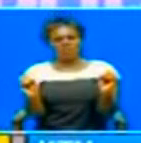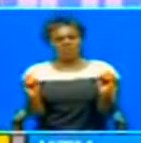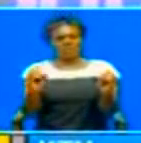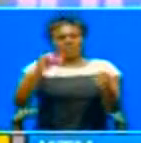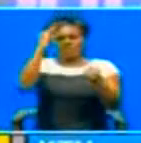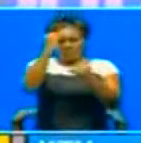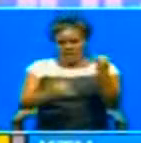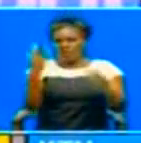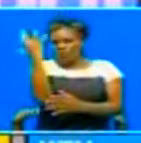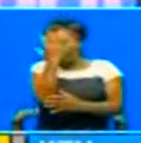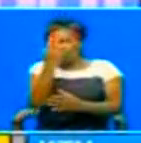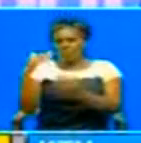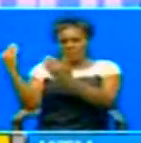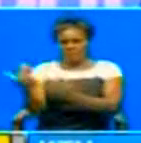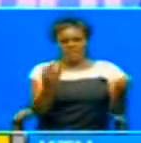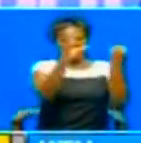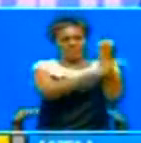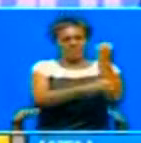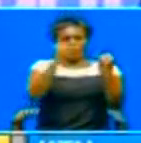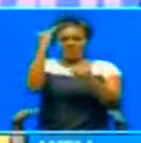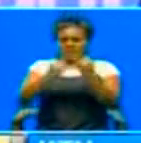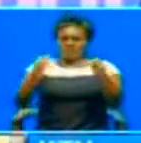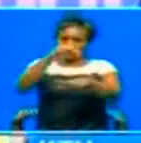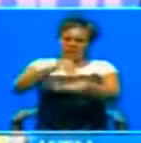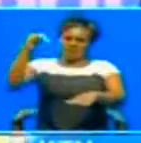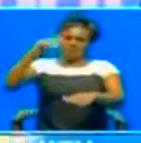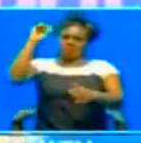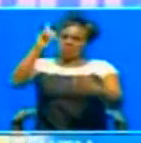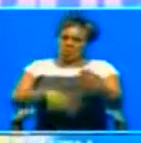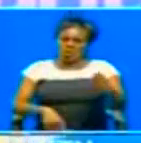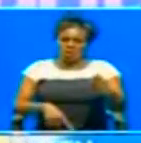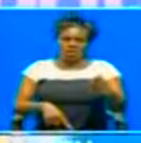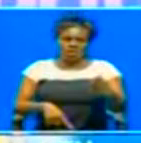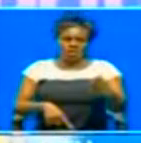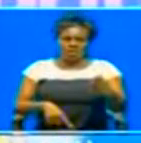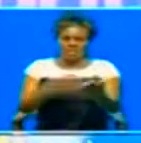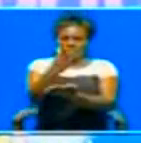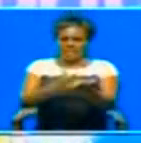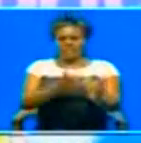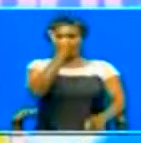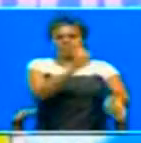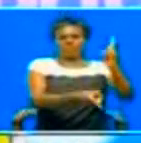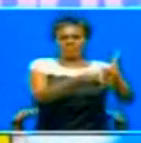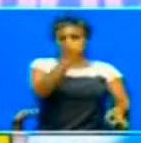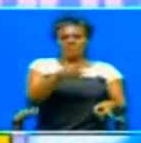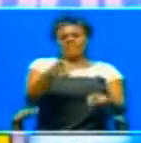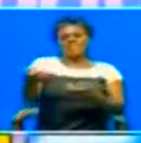alafu mwisho yanaleta aibu kwa nchi yetu na mwisho itakuja kuathiri sekta ya riadha ambayo ni sekta muhimu sana katika nchi hii.